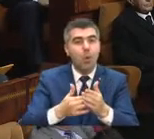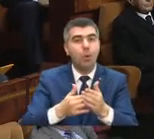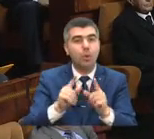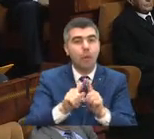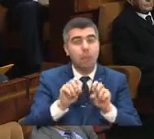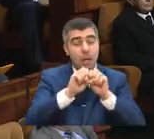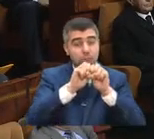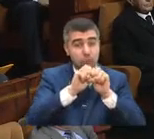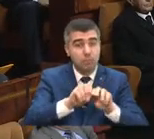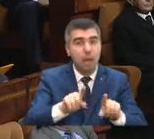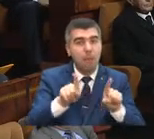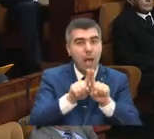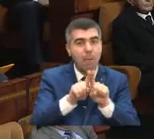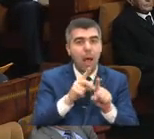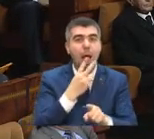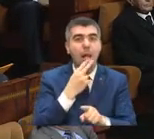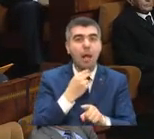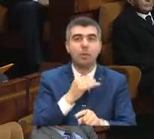الوزير،